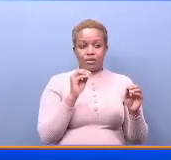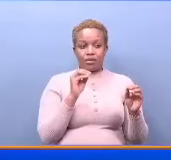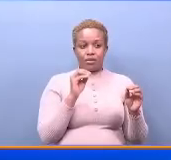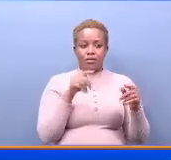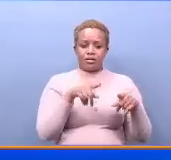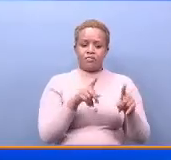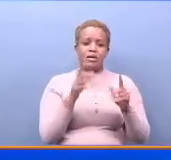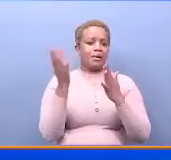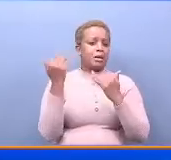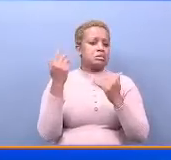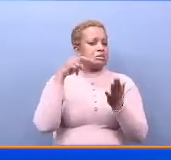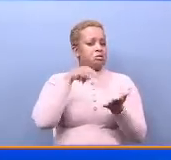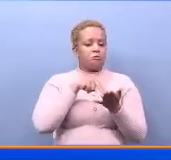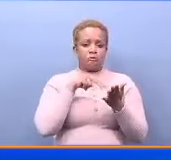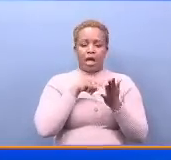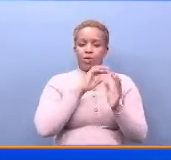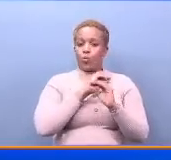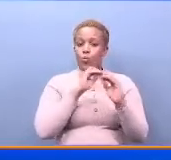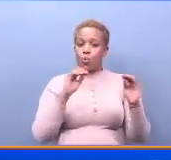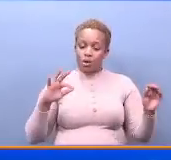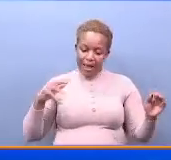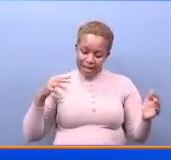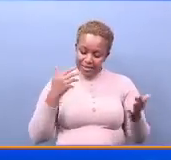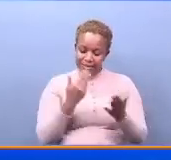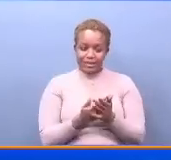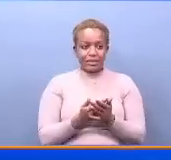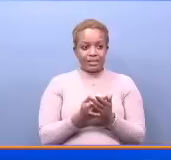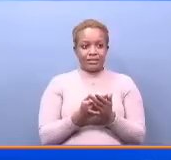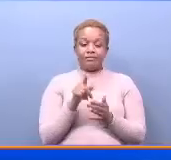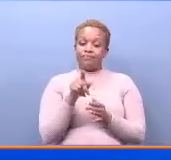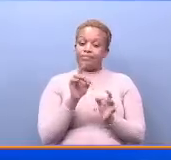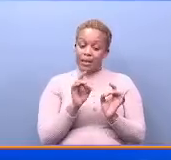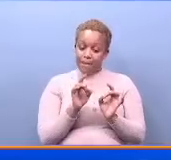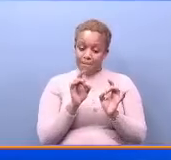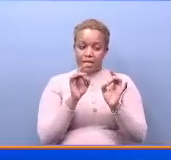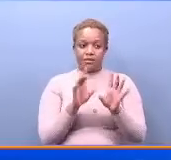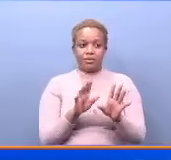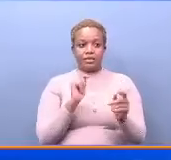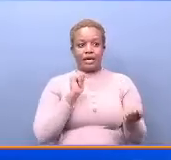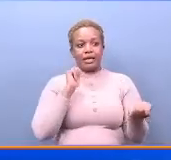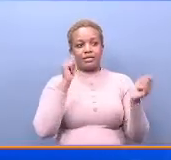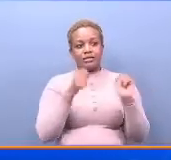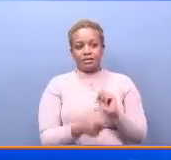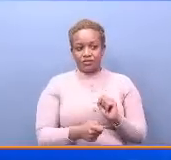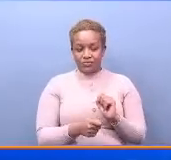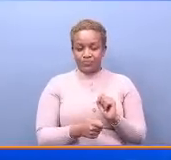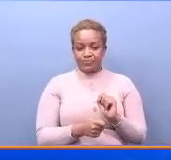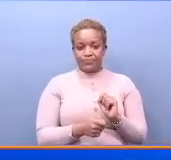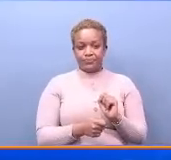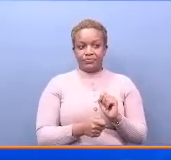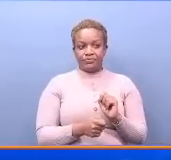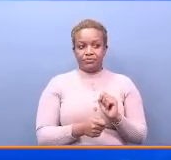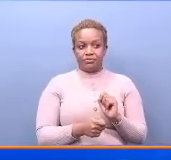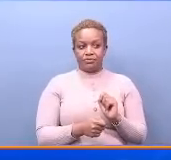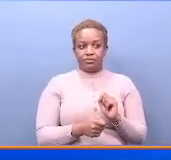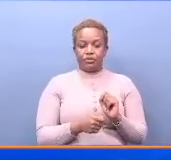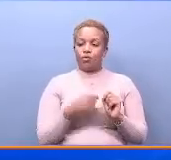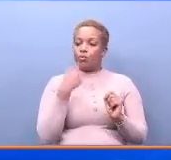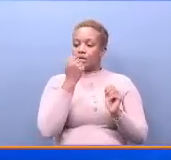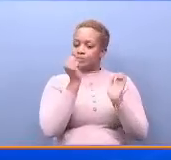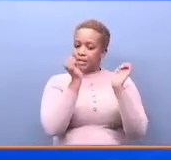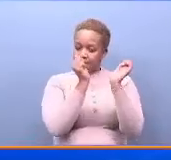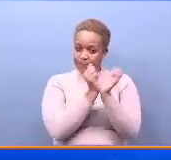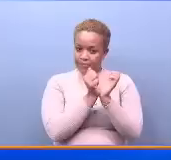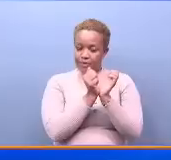Hafai kusimama mpaka ile impeachment I overturn. Ambaye amekuwa convictiwa